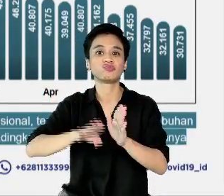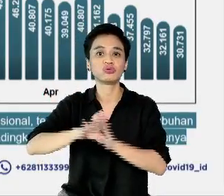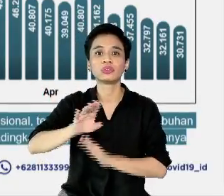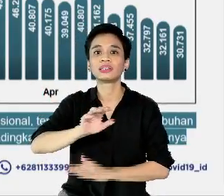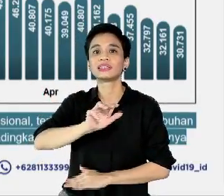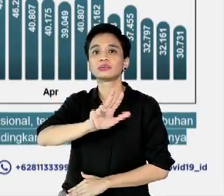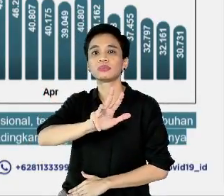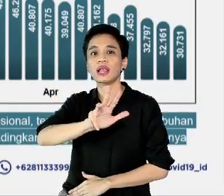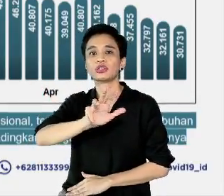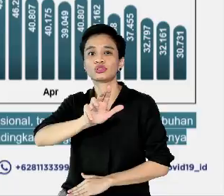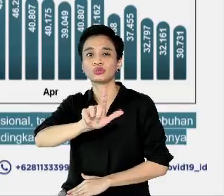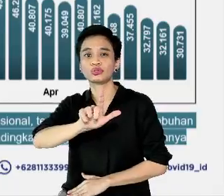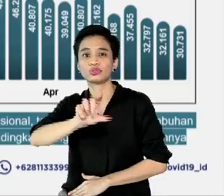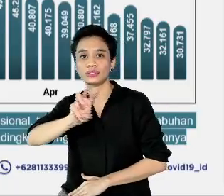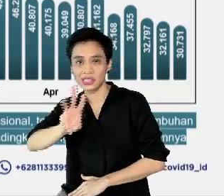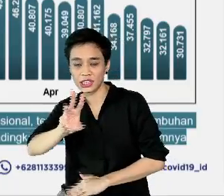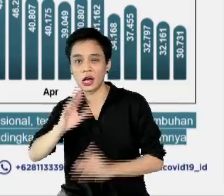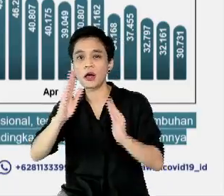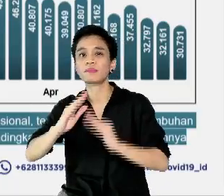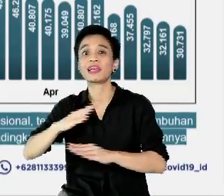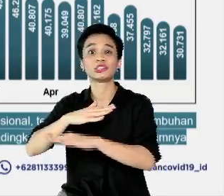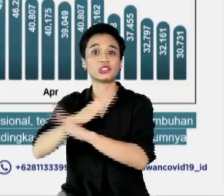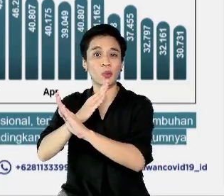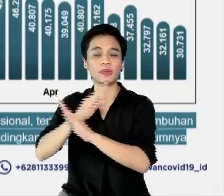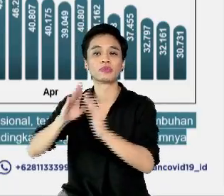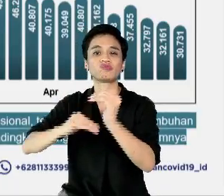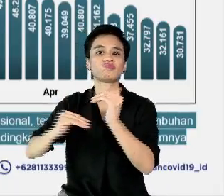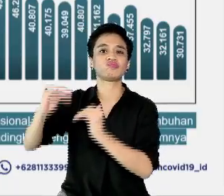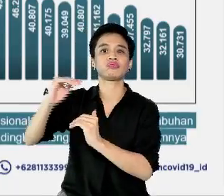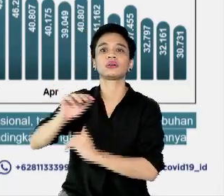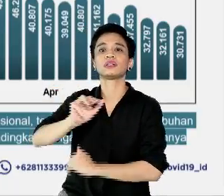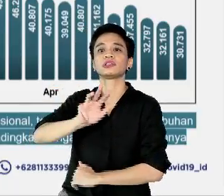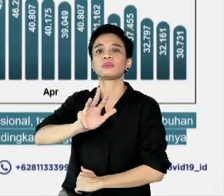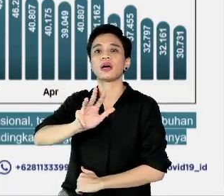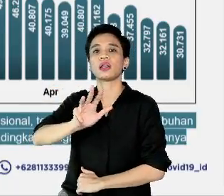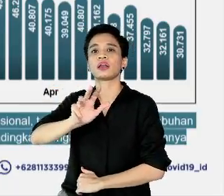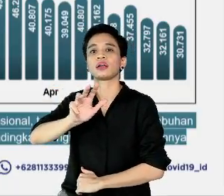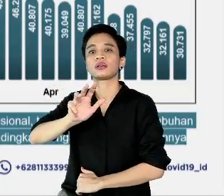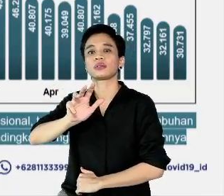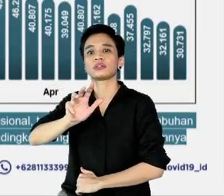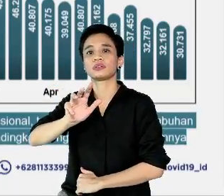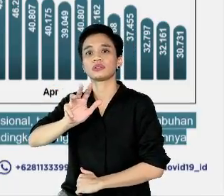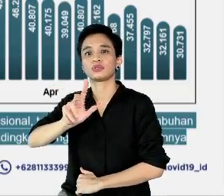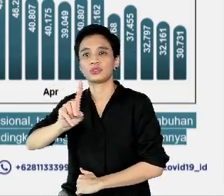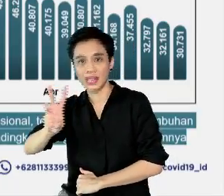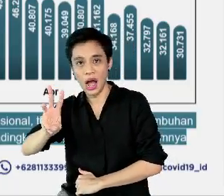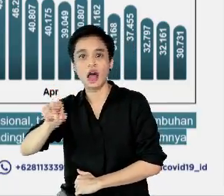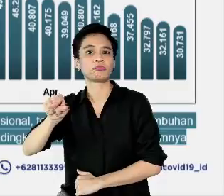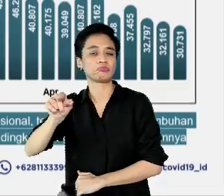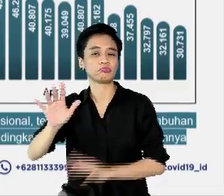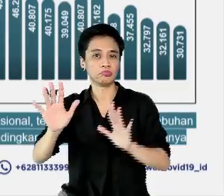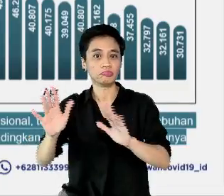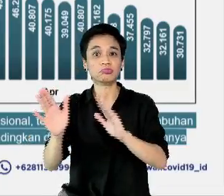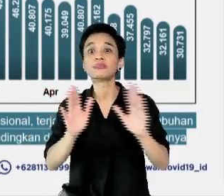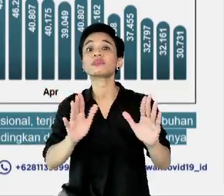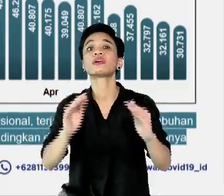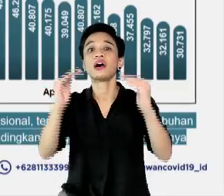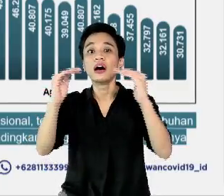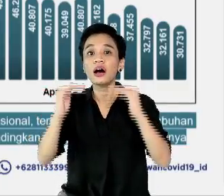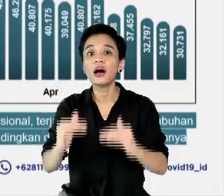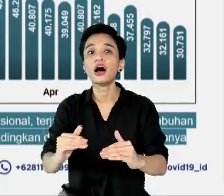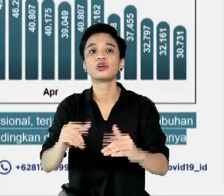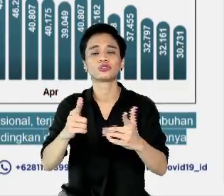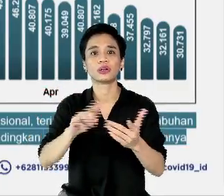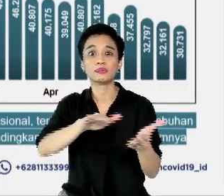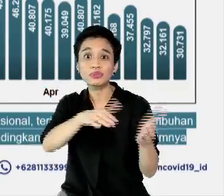naik 973 kasus, dan Jawa Timur naik 939 kasus. Kemudian untuk kenaikan